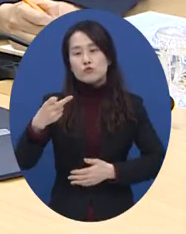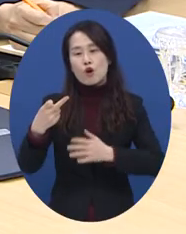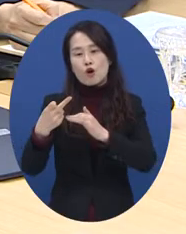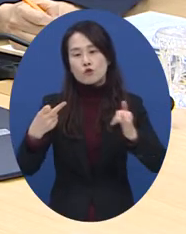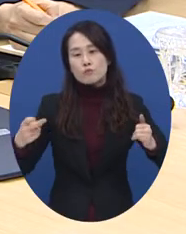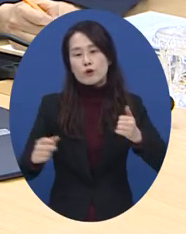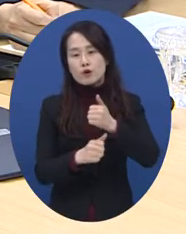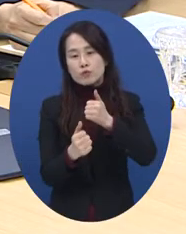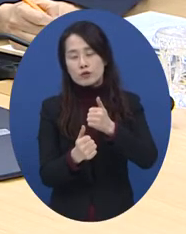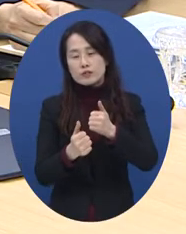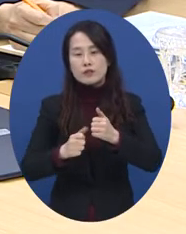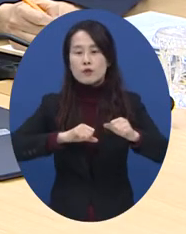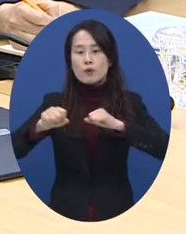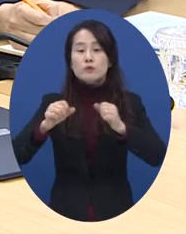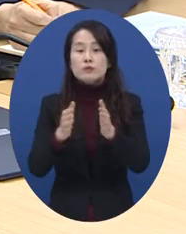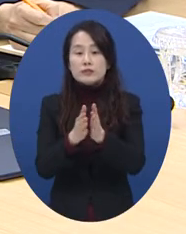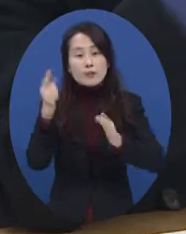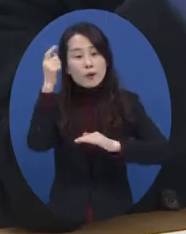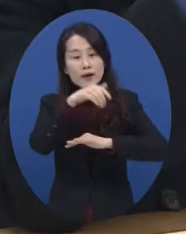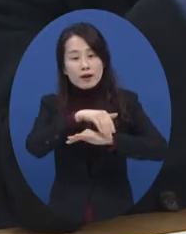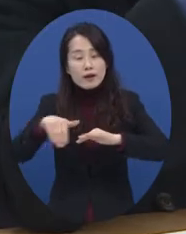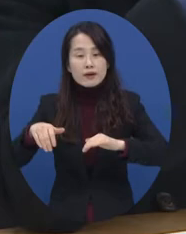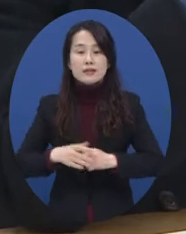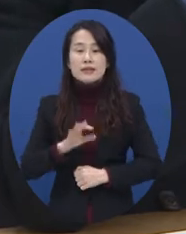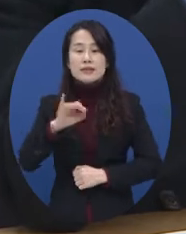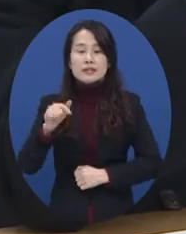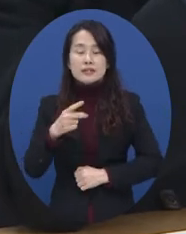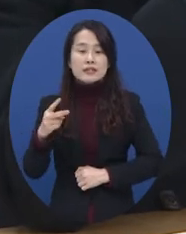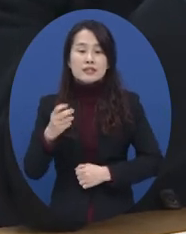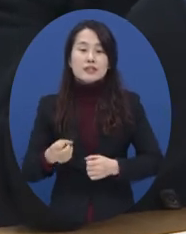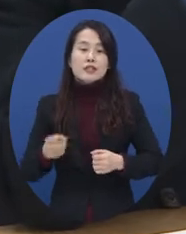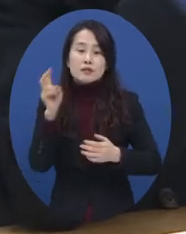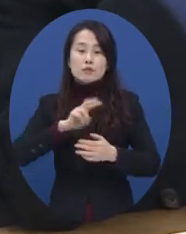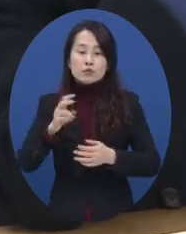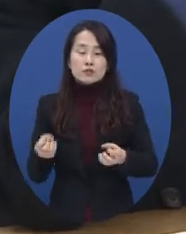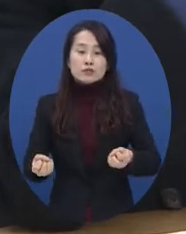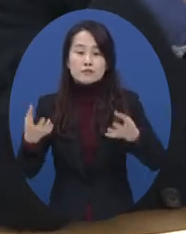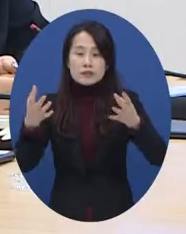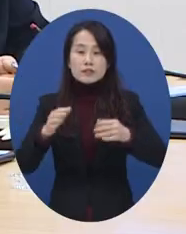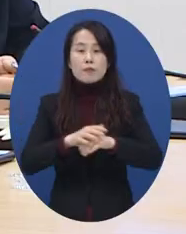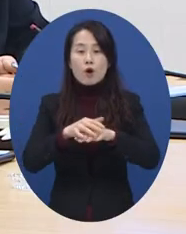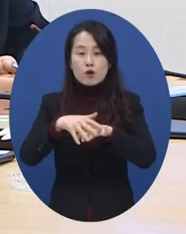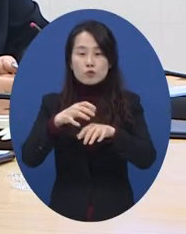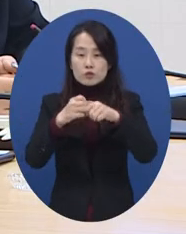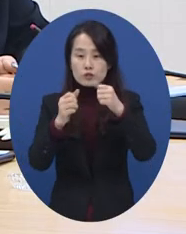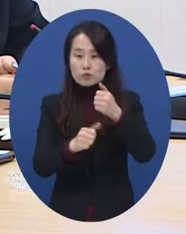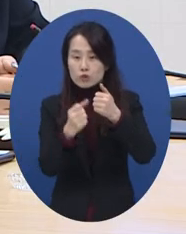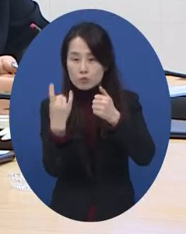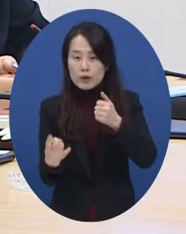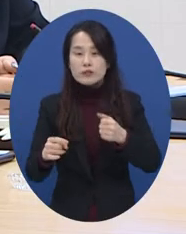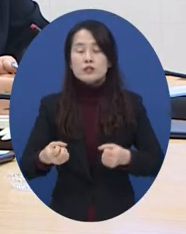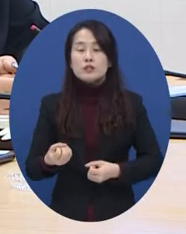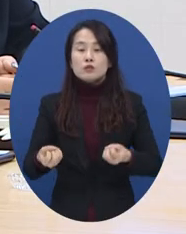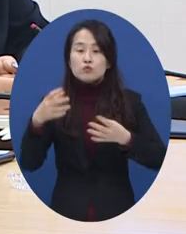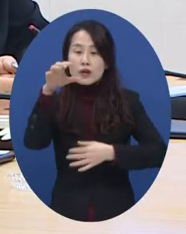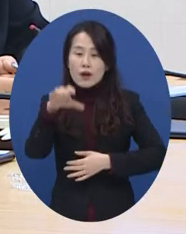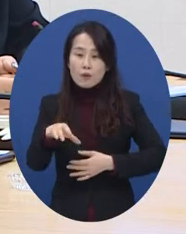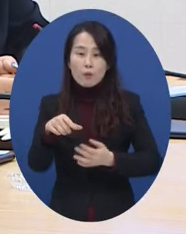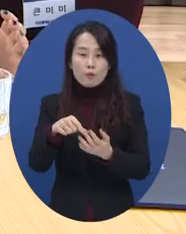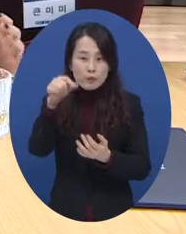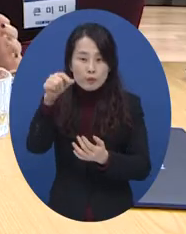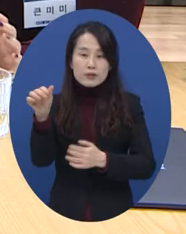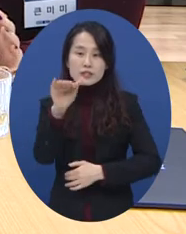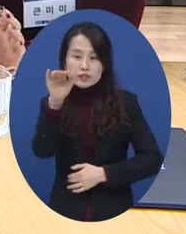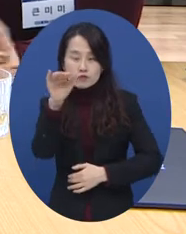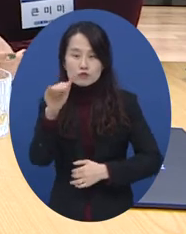위원 자격으로 활동에 들어갑니다 경기 인기 뮤직페스티벌 조직위는 축제 명과 축제 개최지를 선정하는